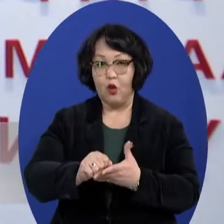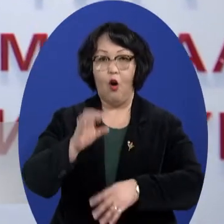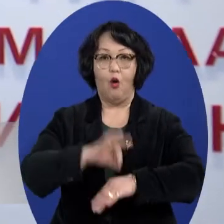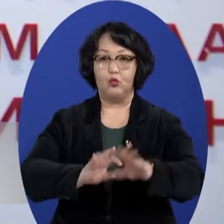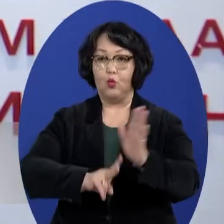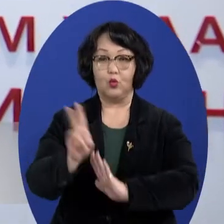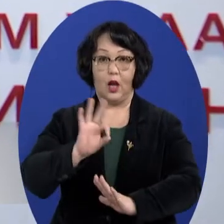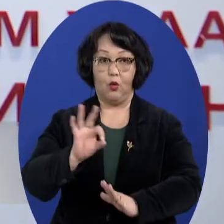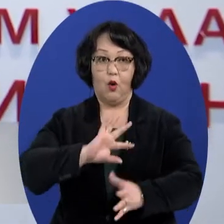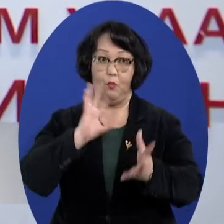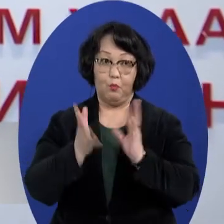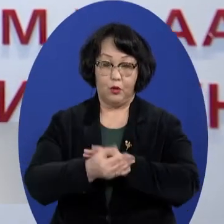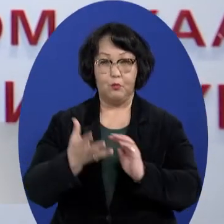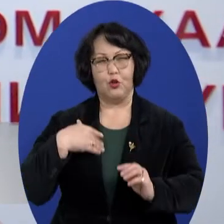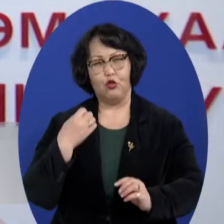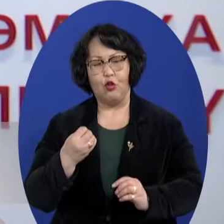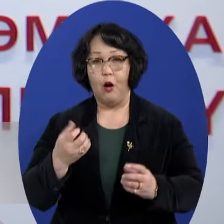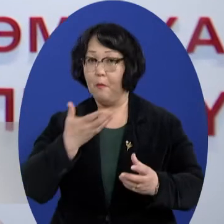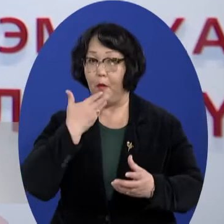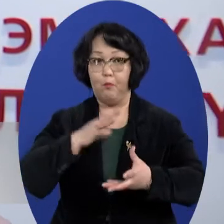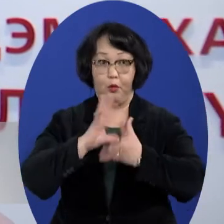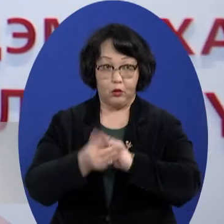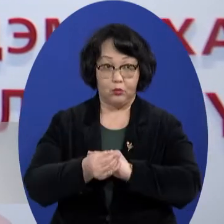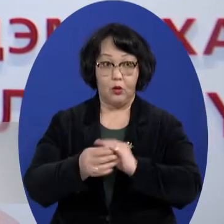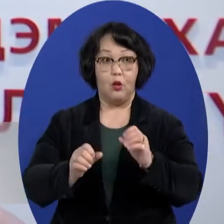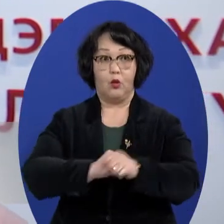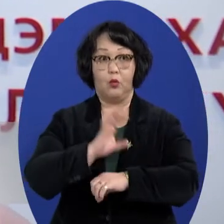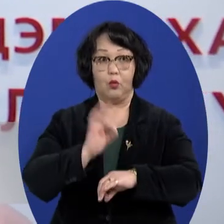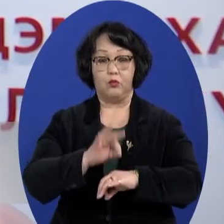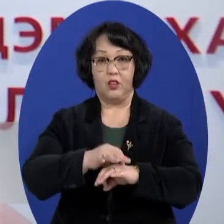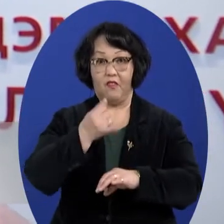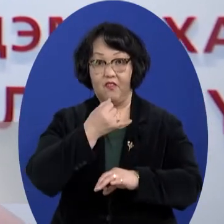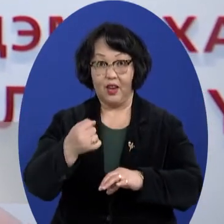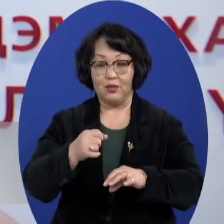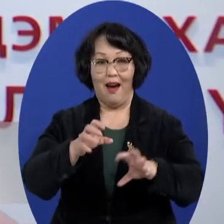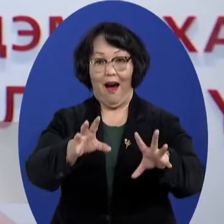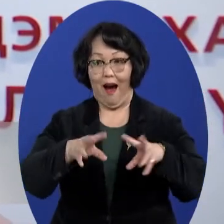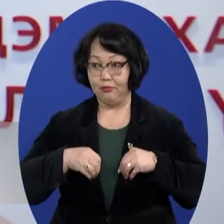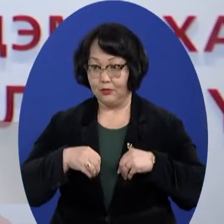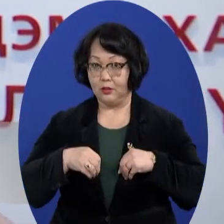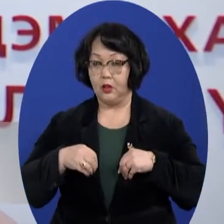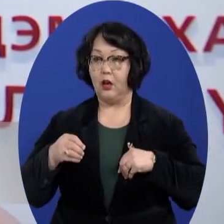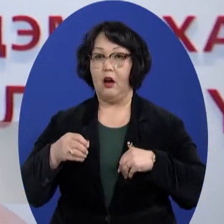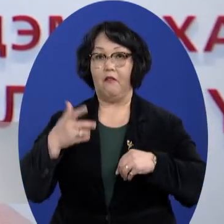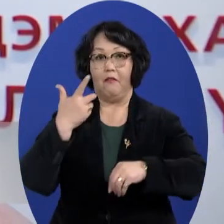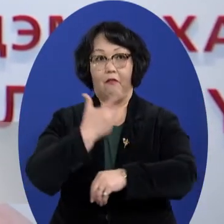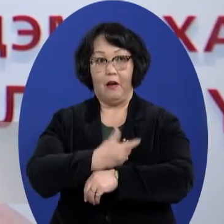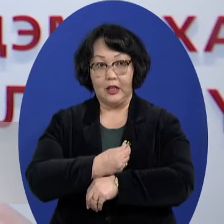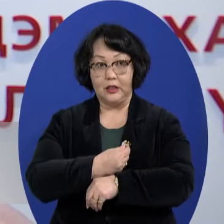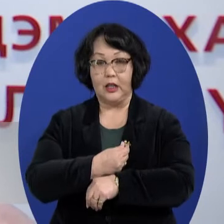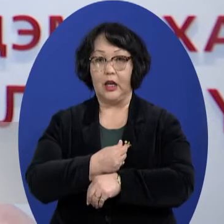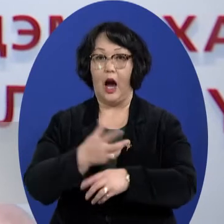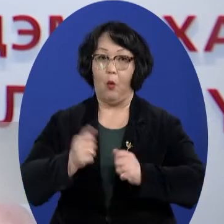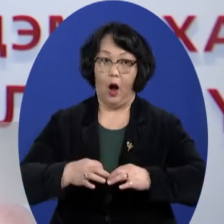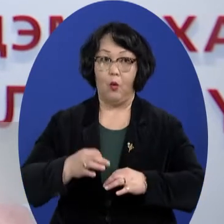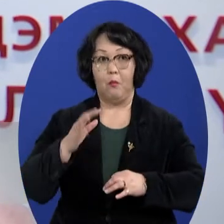ямар эрсдэл харагдаж байна? Халдвар авчихсан учраас бусдад тараах эрсдэл байгаа байхгүй. Нөгөө вакцинжуулт тамрагдаагүй эсвэл өвчлөөд идэгсэн